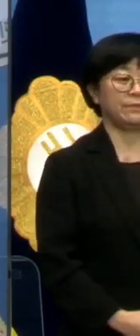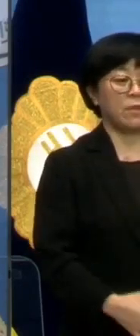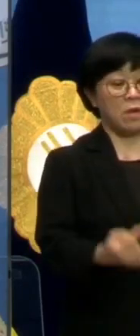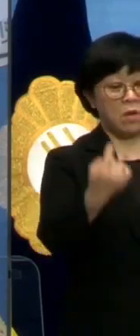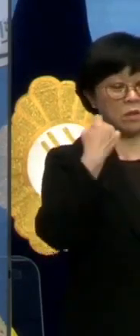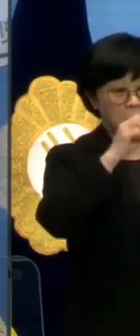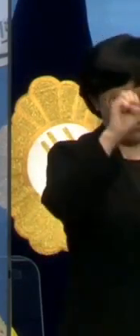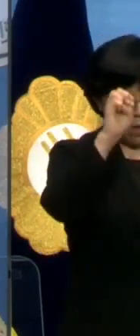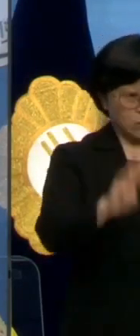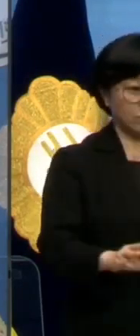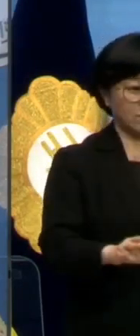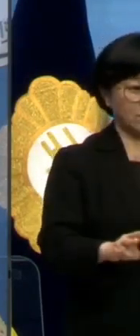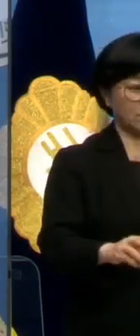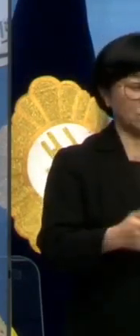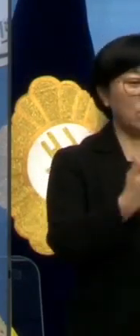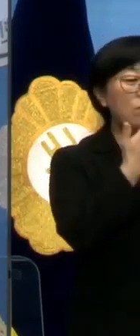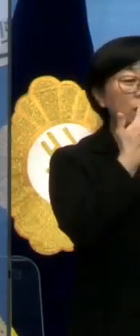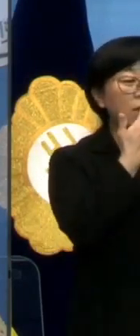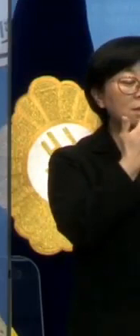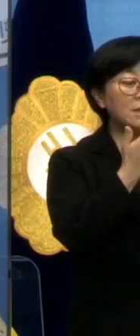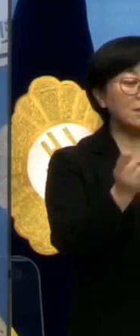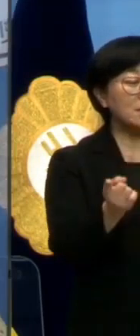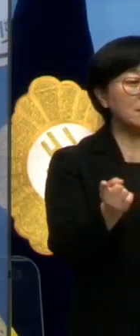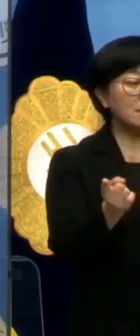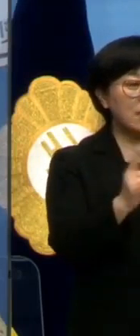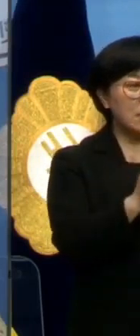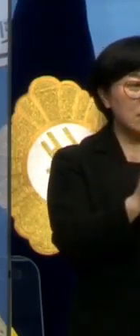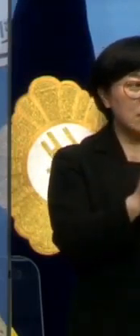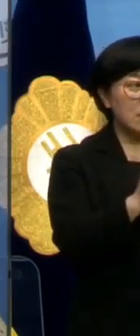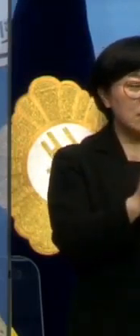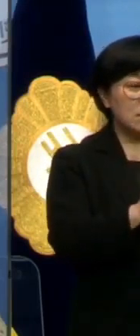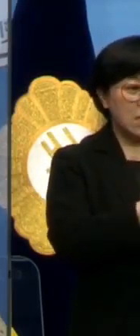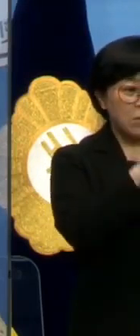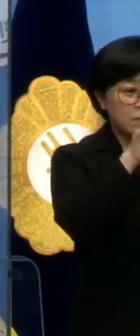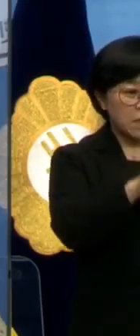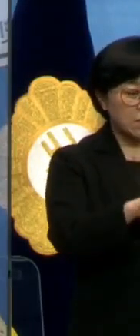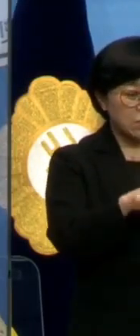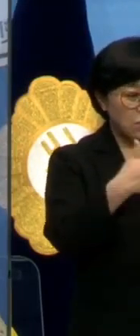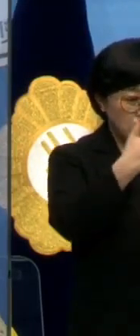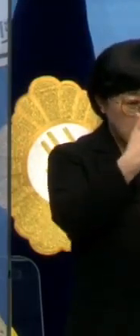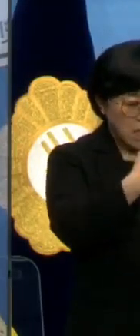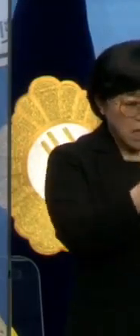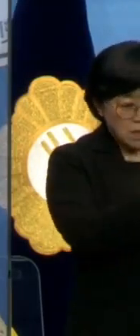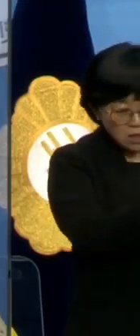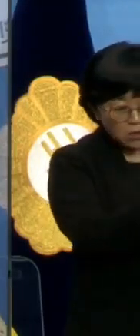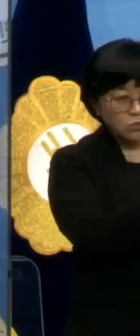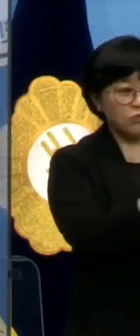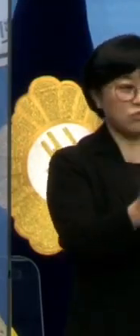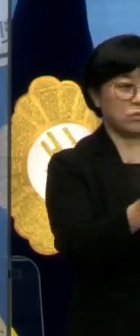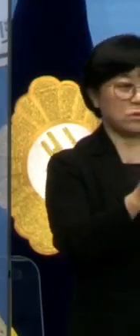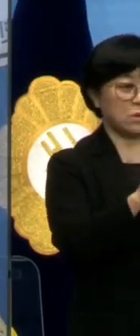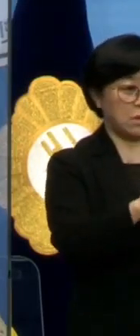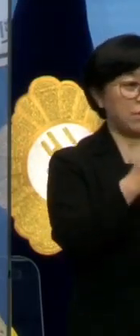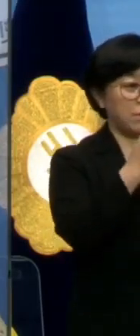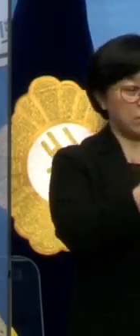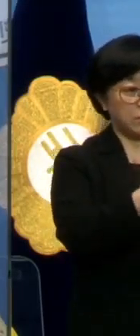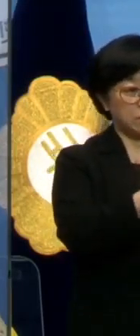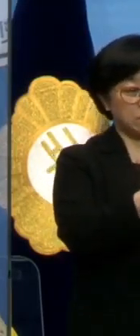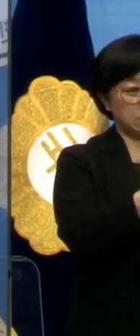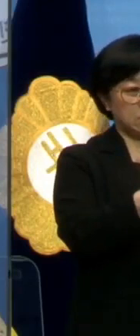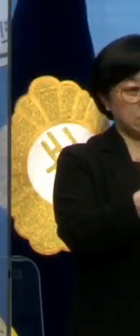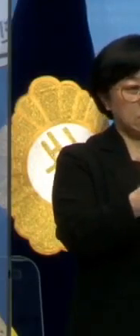어제 광주 플라스틱 재생 사업장에서 뛰어 죽은 노동자의 축 음에도 법은